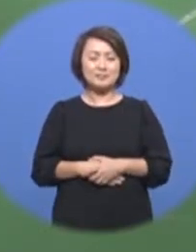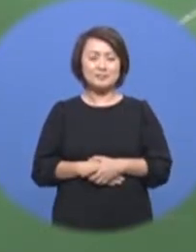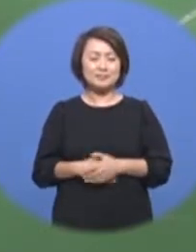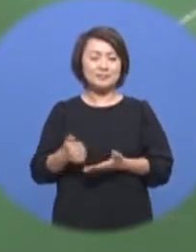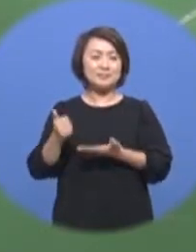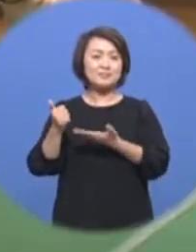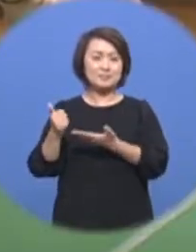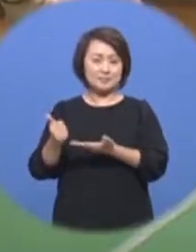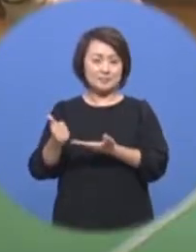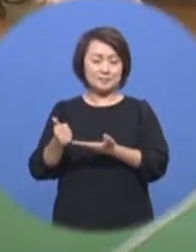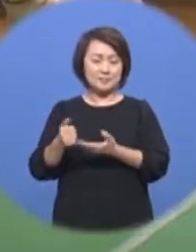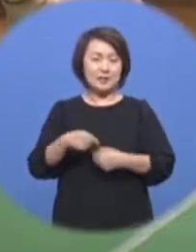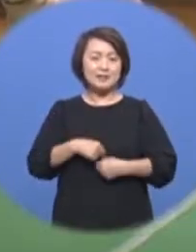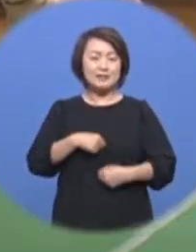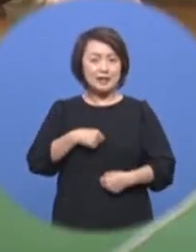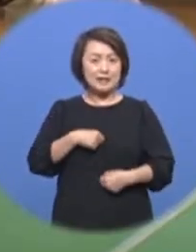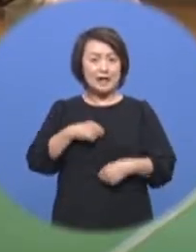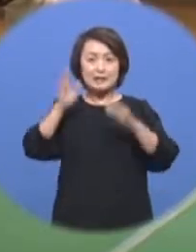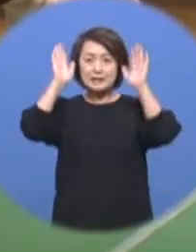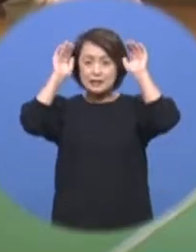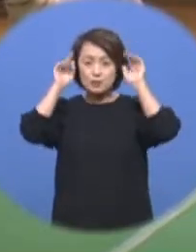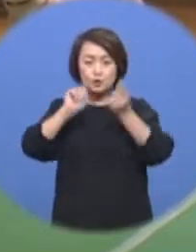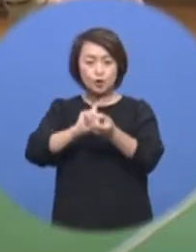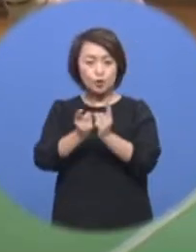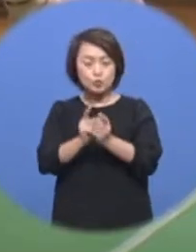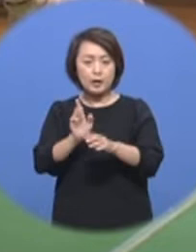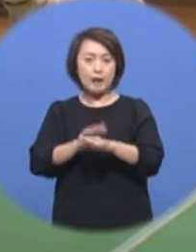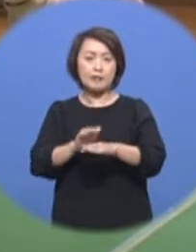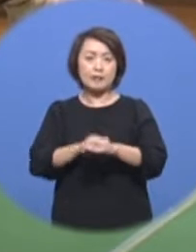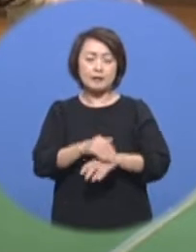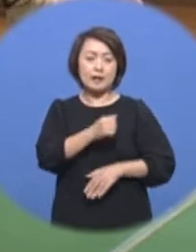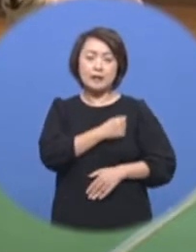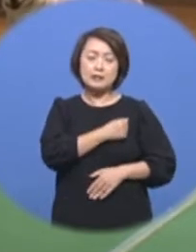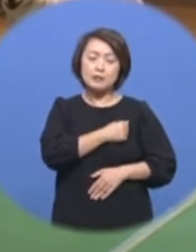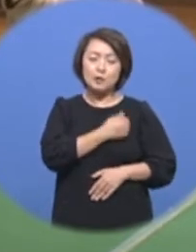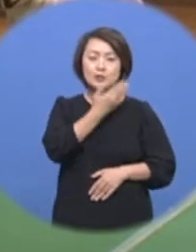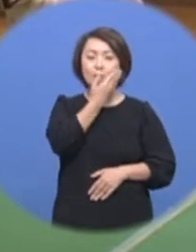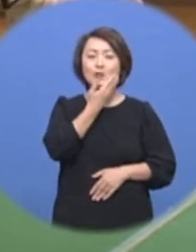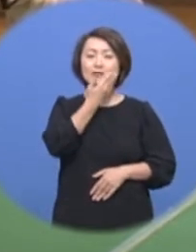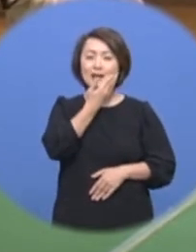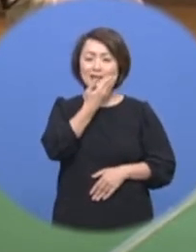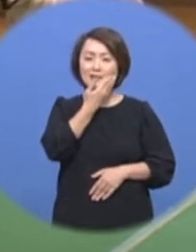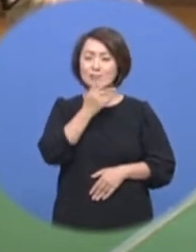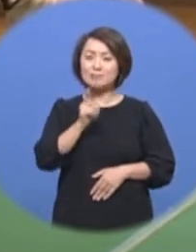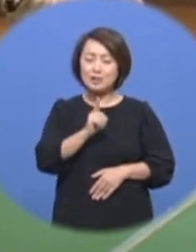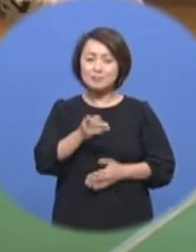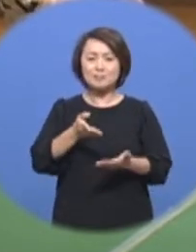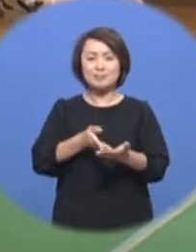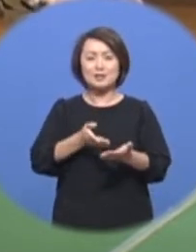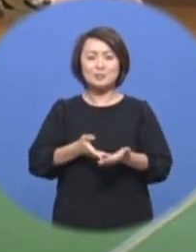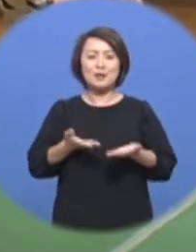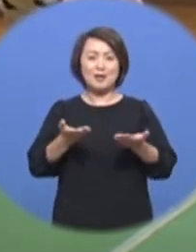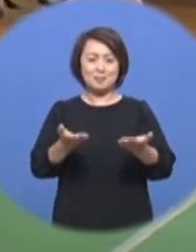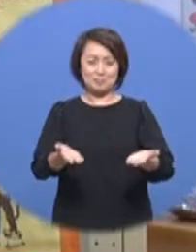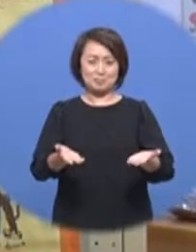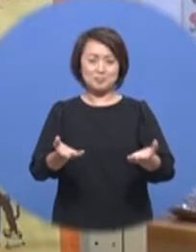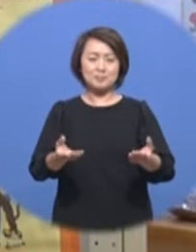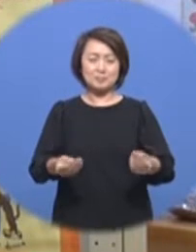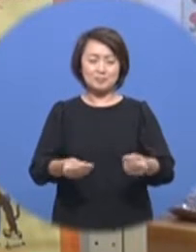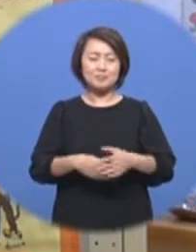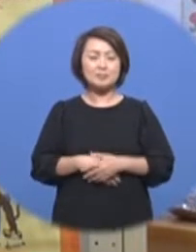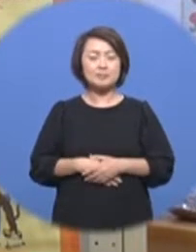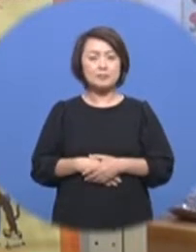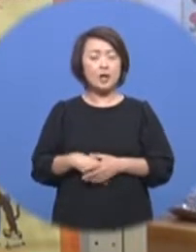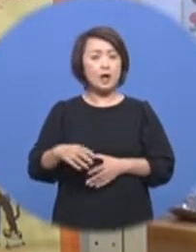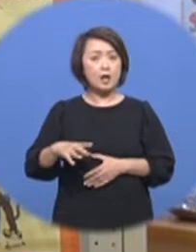山畑さんは正しい犬との触れ合い方や命の大切さについて話しました。 最初